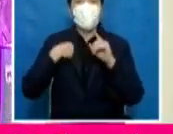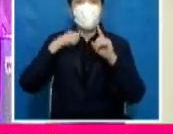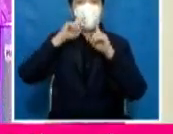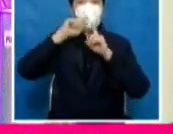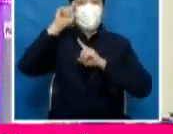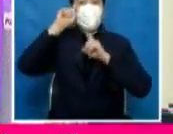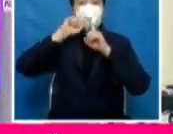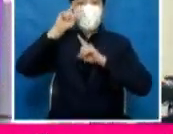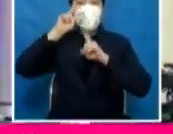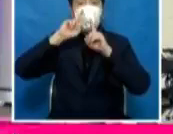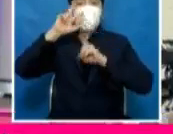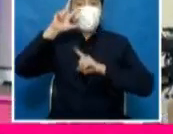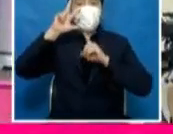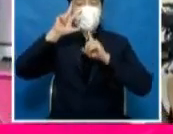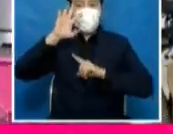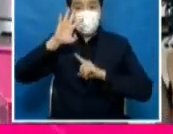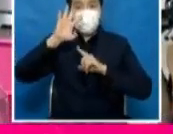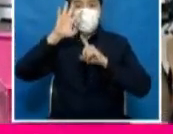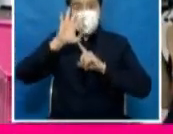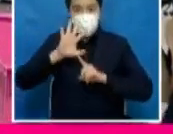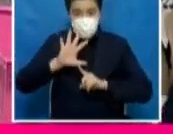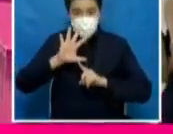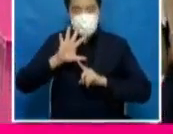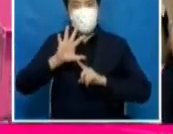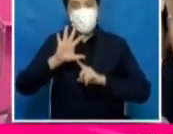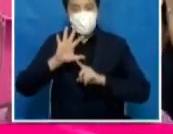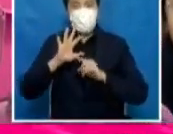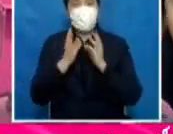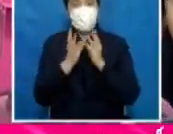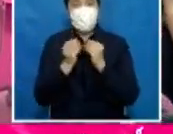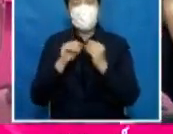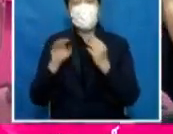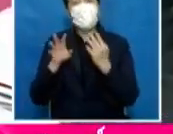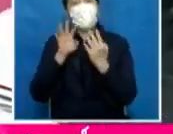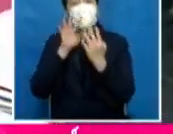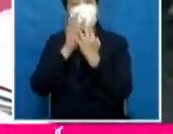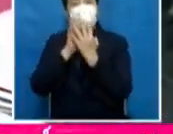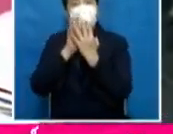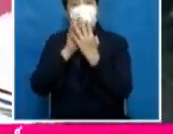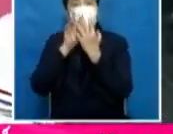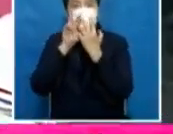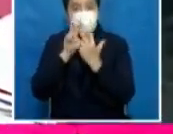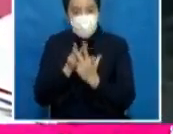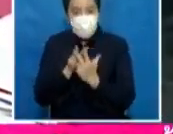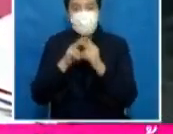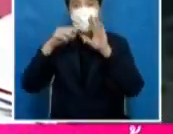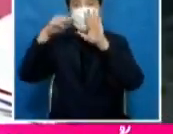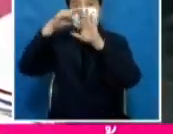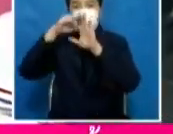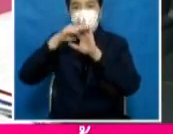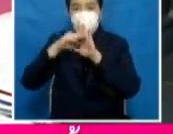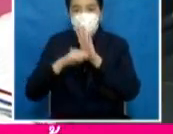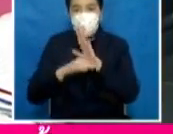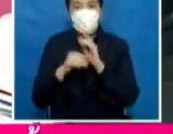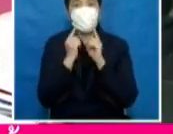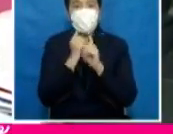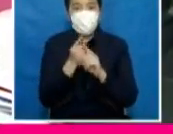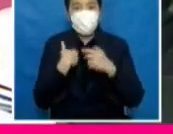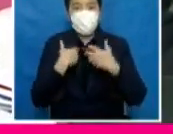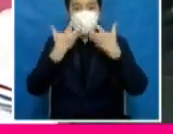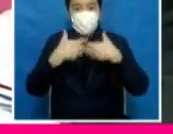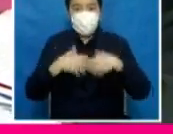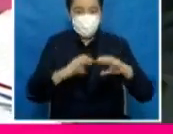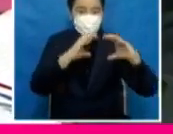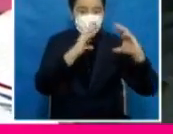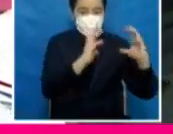1 2 3 4 5ตามด้วยรางวัลเลขท้าย4ตัวและ3ตัวตามลำดับค่ะโดยจะใช้เครื่องออกร